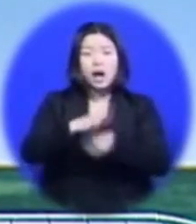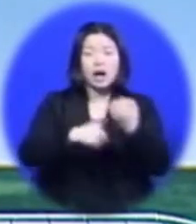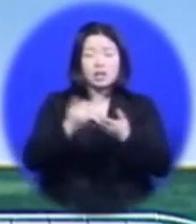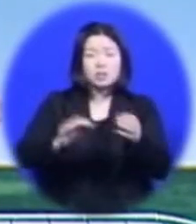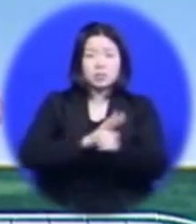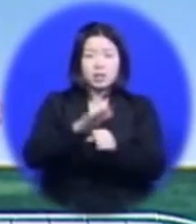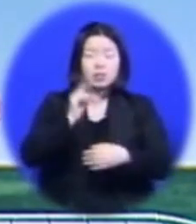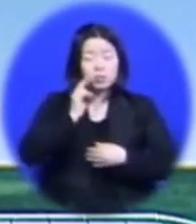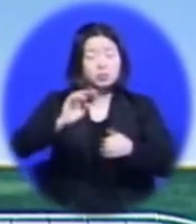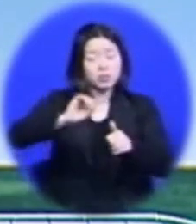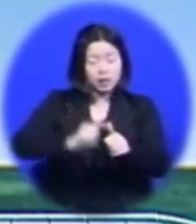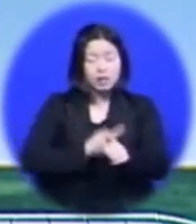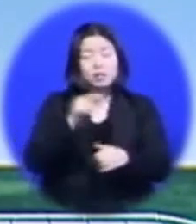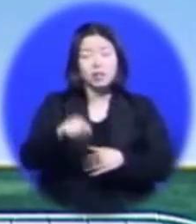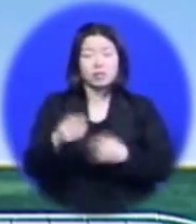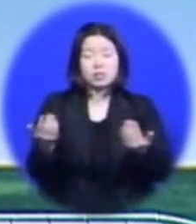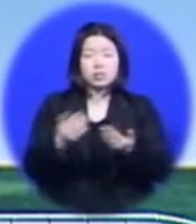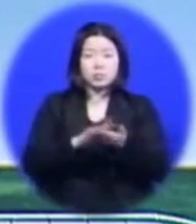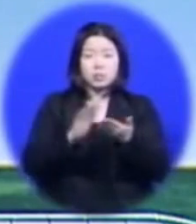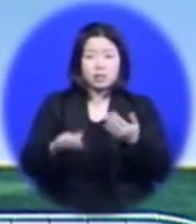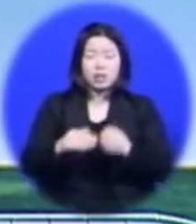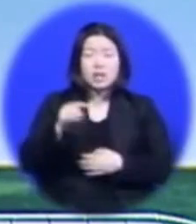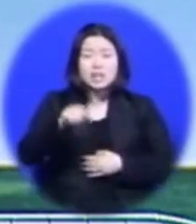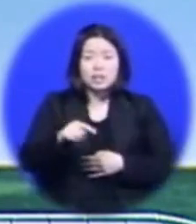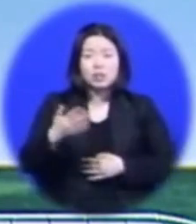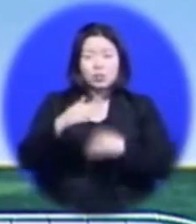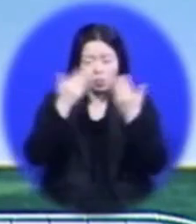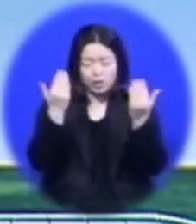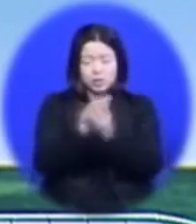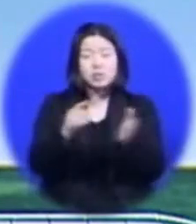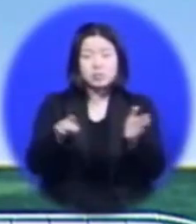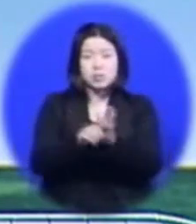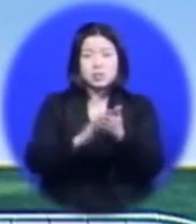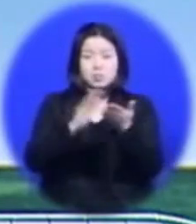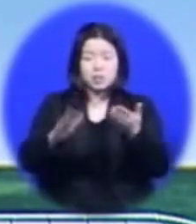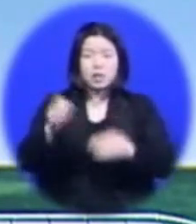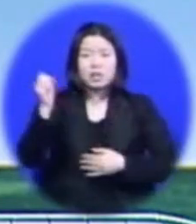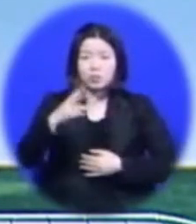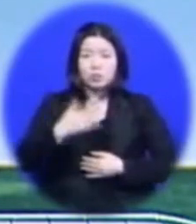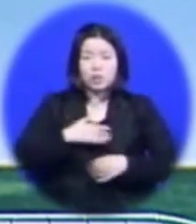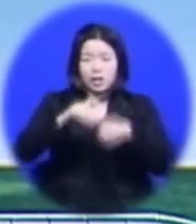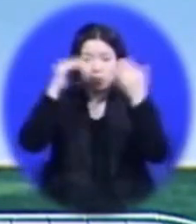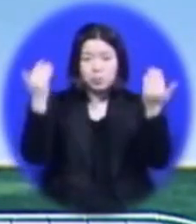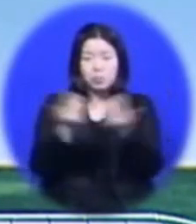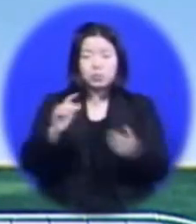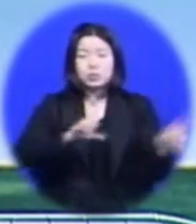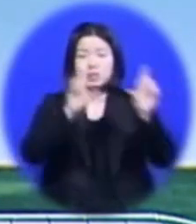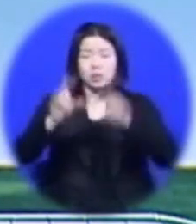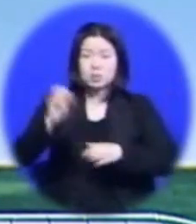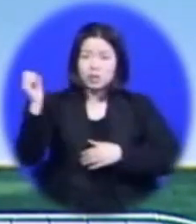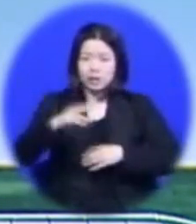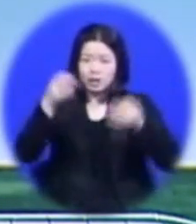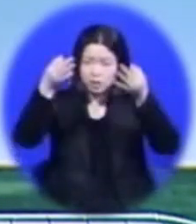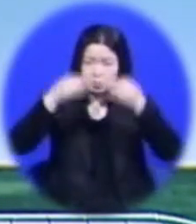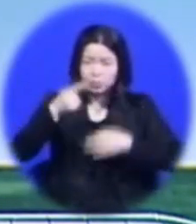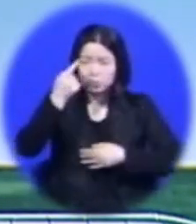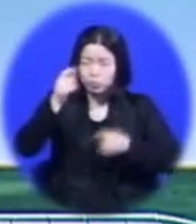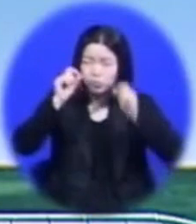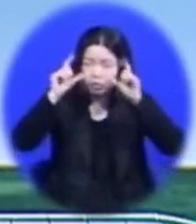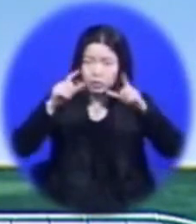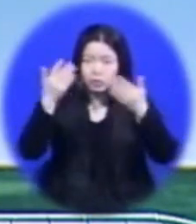너무 당연한 것입니다. 주님 이것을 제가 완전히 믿습니다. 그리고 내 모든 삶을 다시 보는 눈을